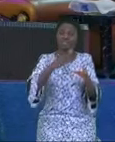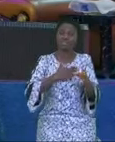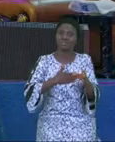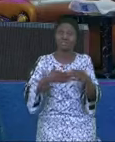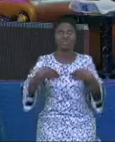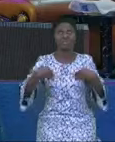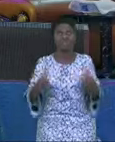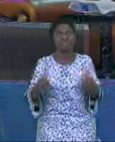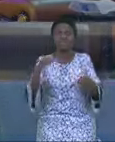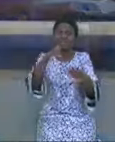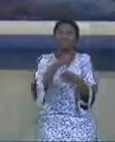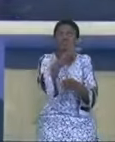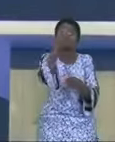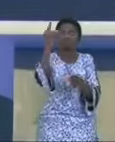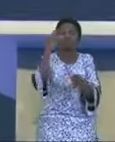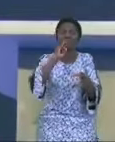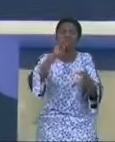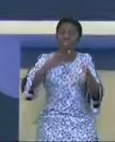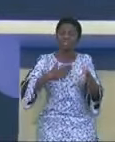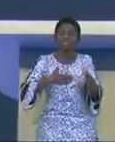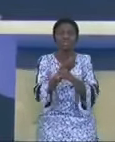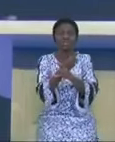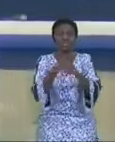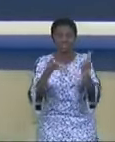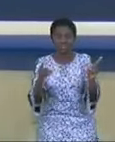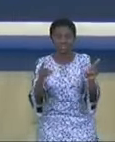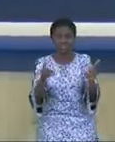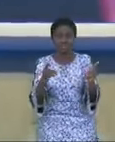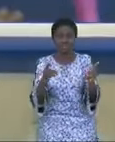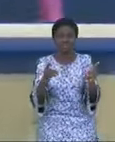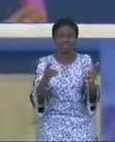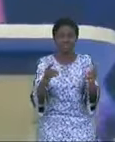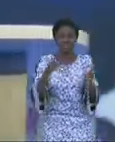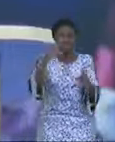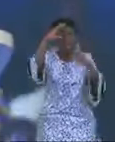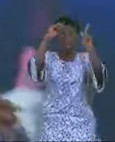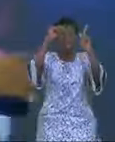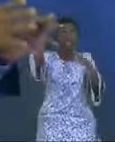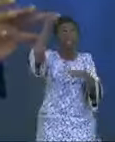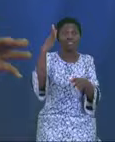se trouve ma guérison en toi se trouve ma délivrance